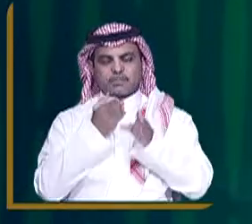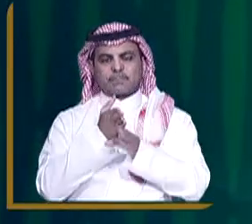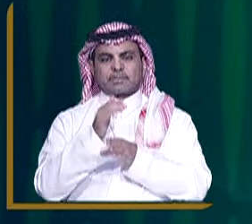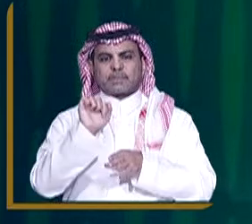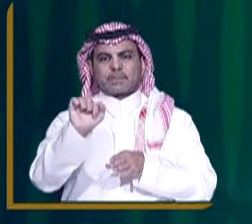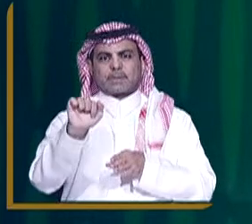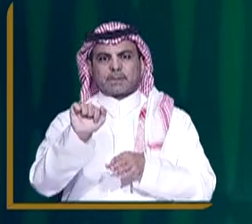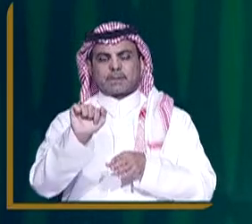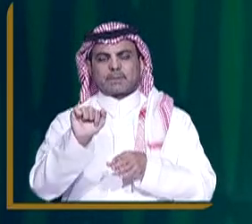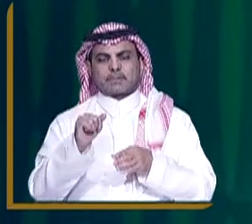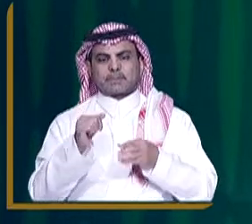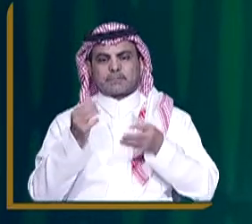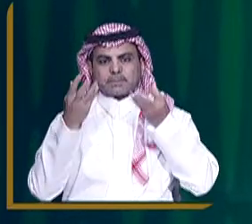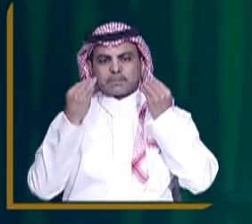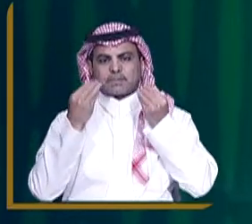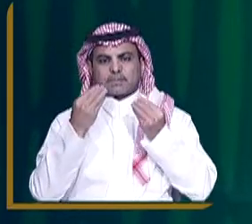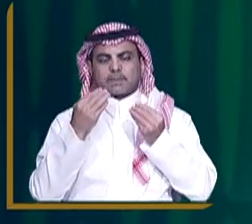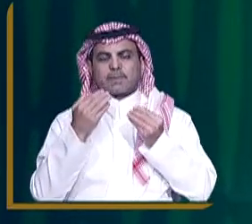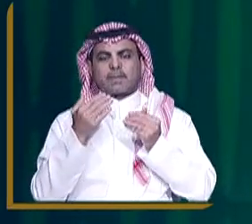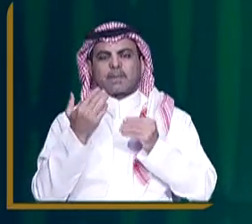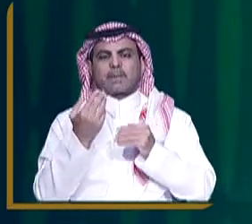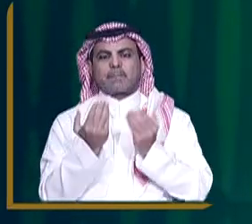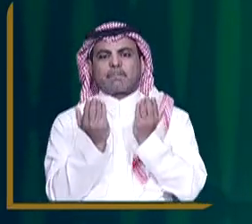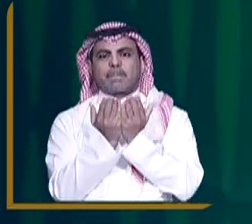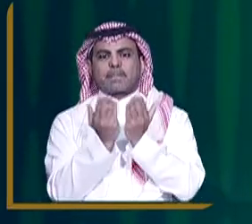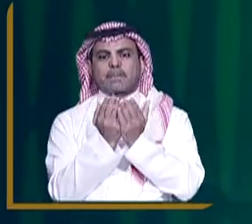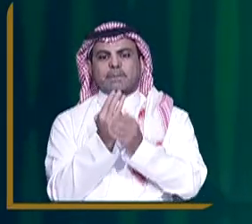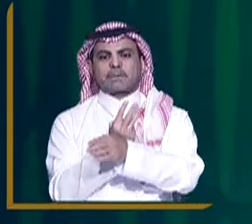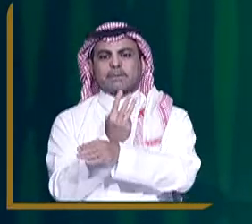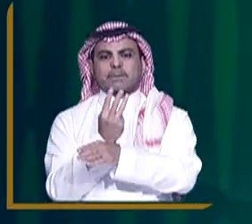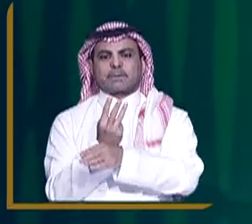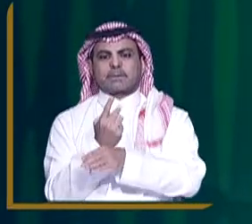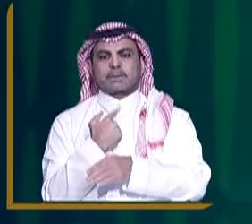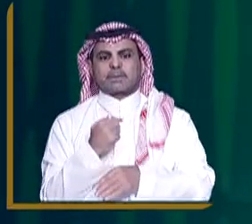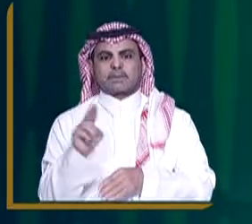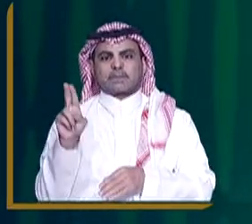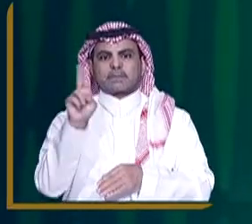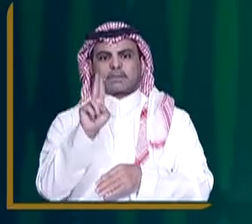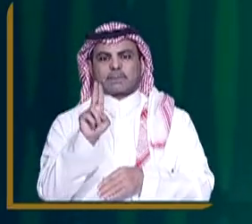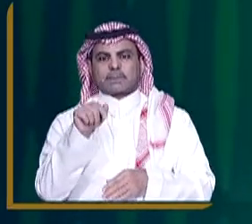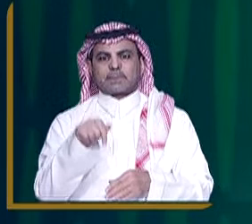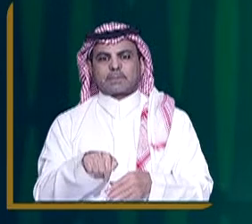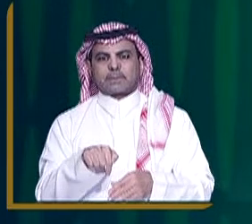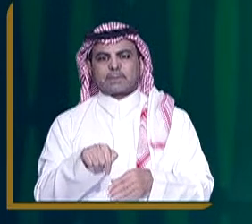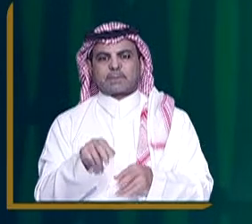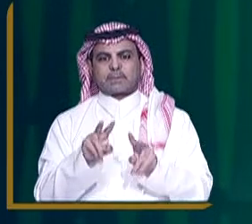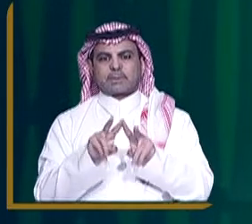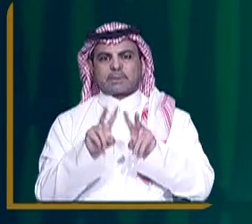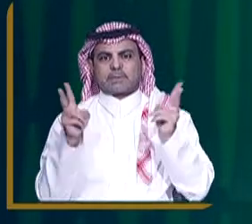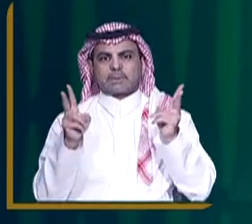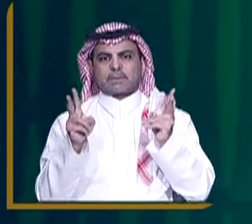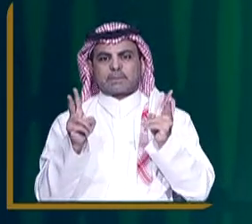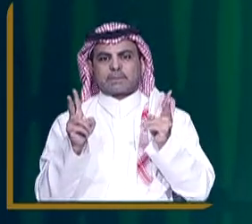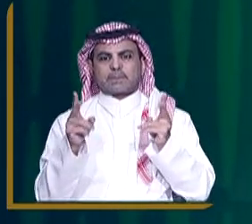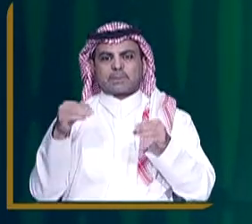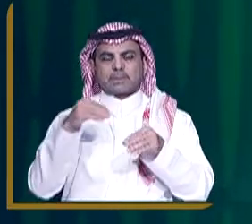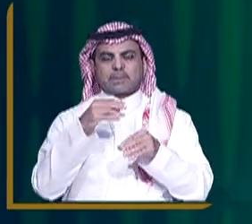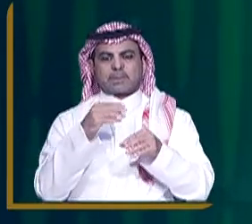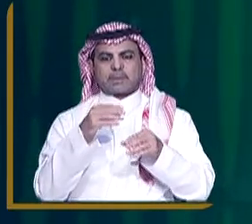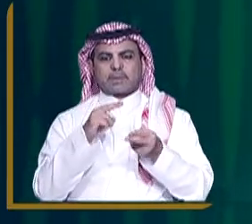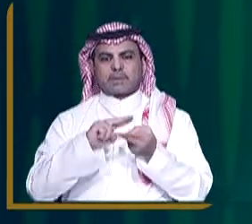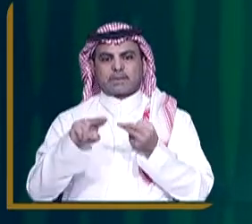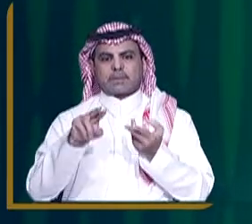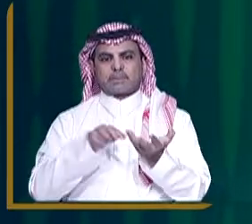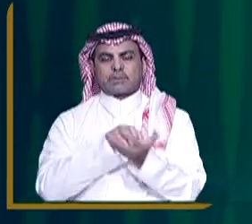فيما يتعلق بمنصة مدرستي. الآن صار في شوي ازدواجية في حل